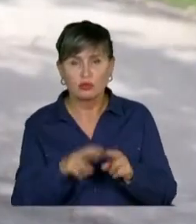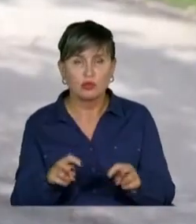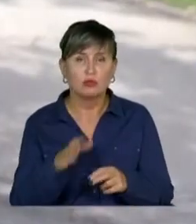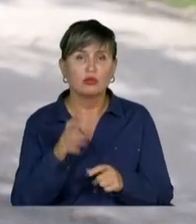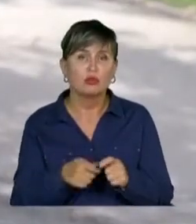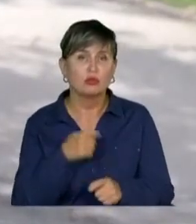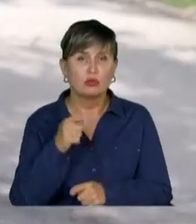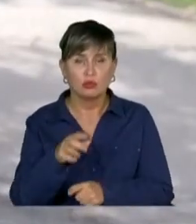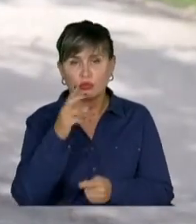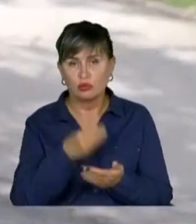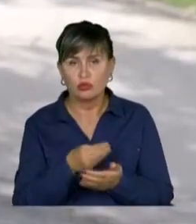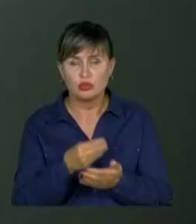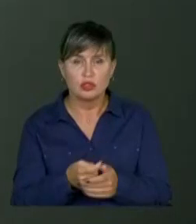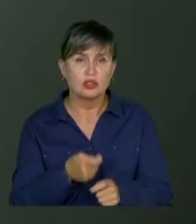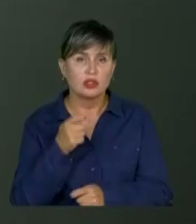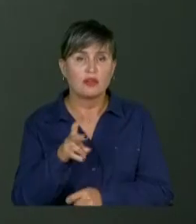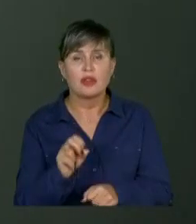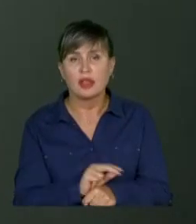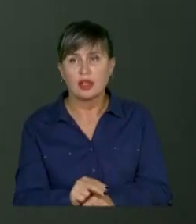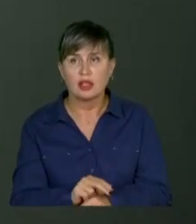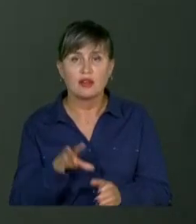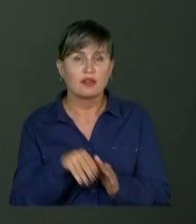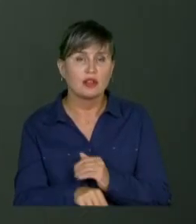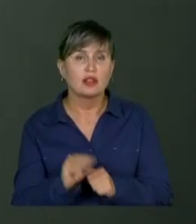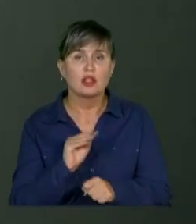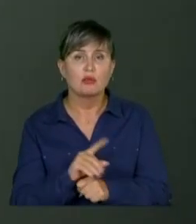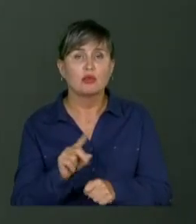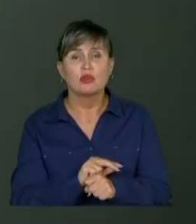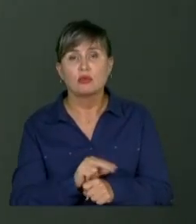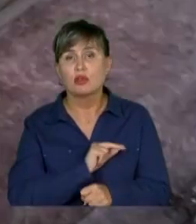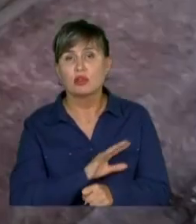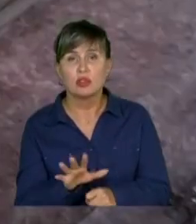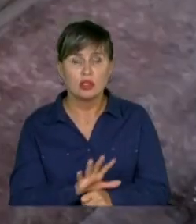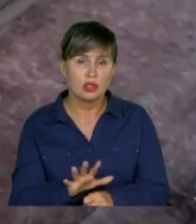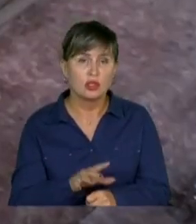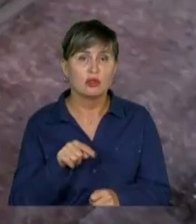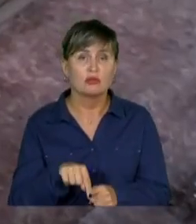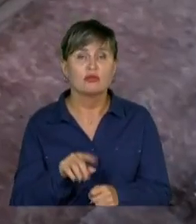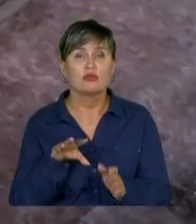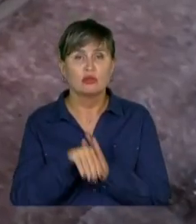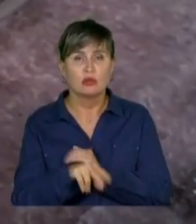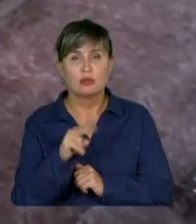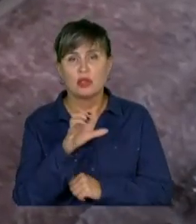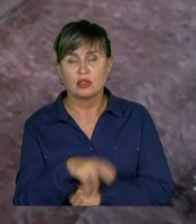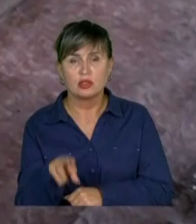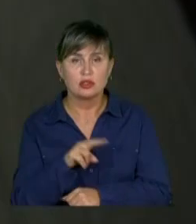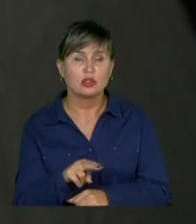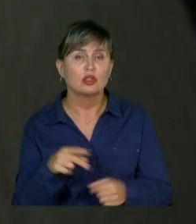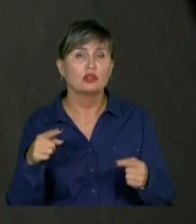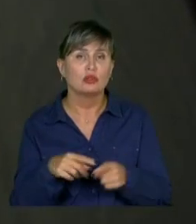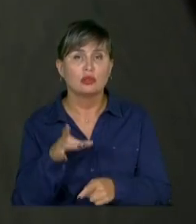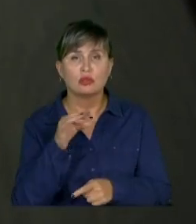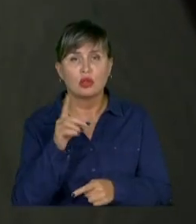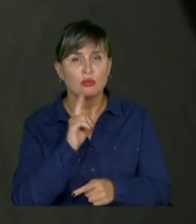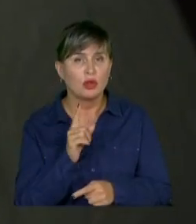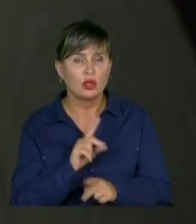подана бюджетная заявка на капитальный ремонт. В ведомстве добавили, что ремонт неработающей канализации также включен в ПСД. Правда, точные сроки пока